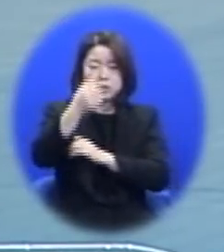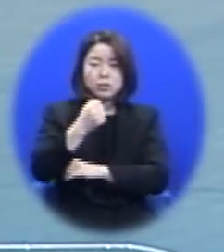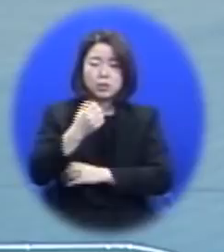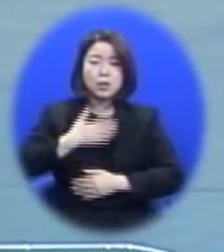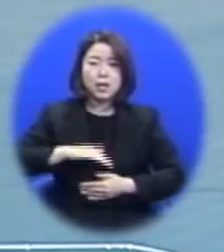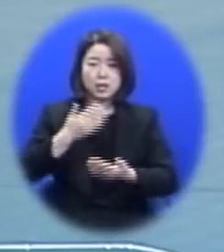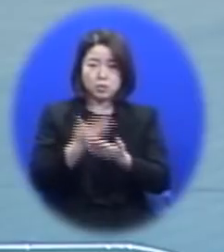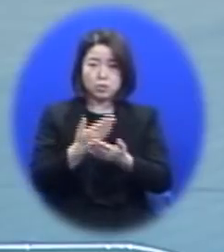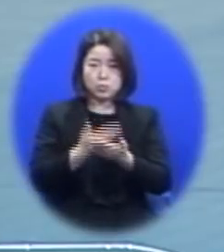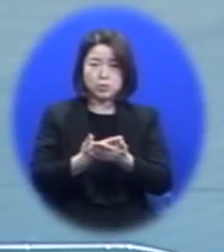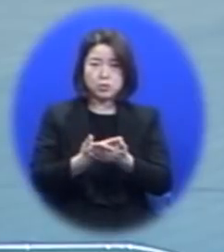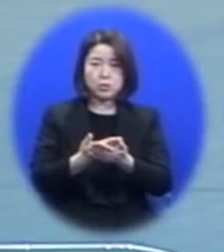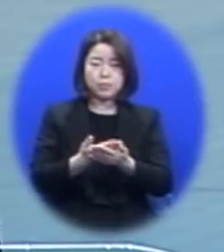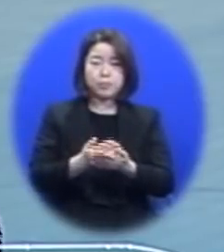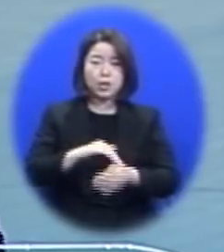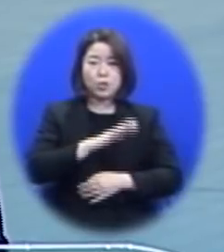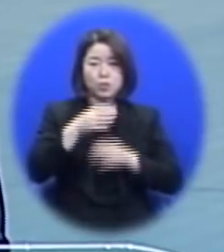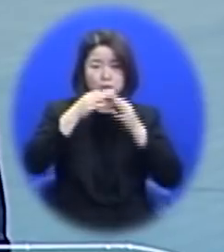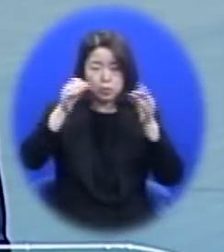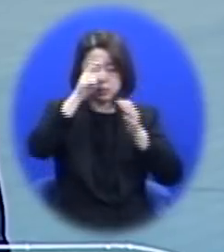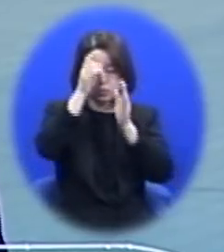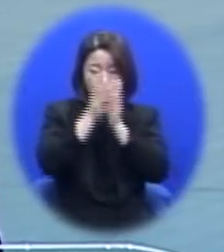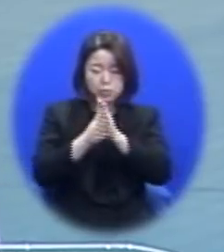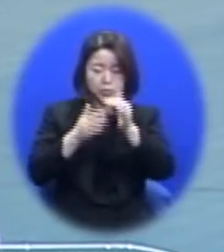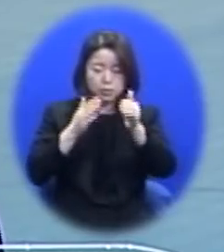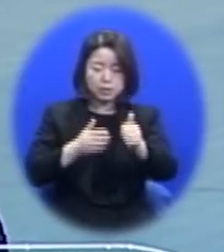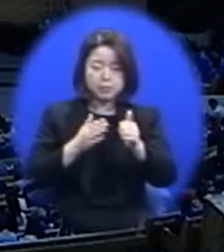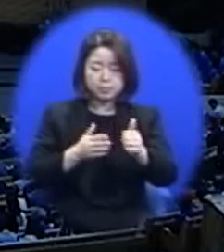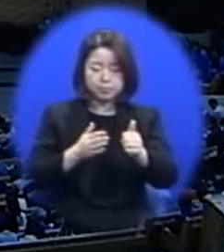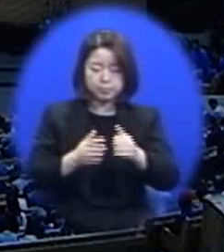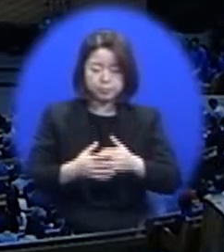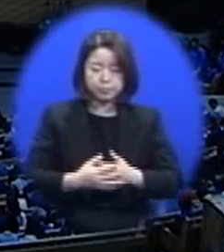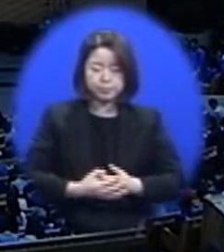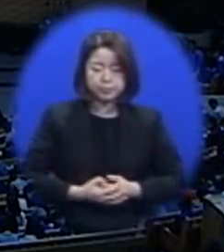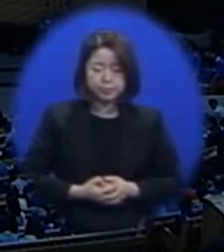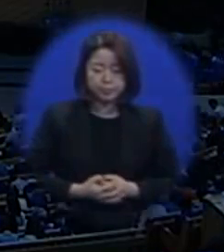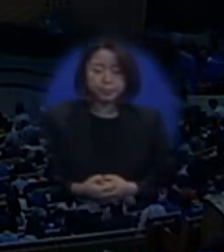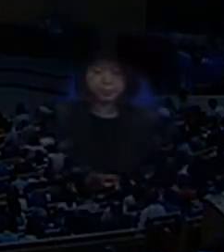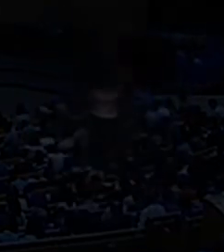알게 해주옵소서. 우리 통성으로 기도하겠습니다. 은혜와 사랑에 충만하신 하나님.